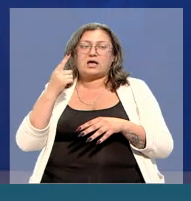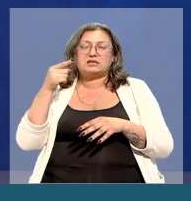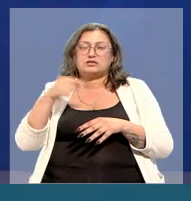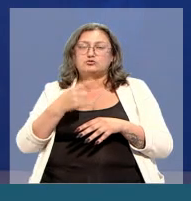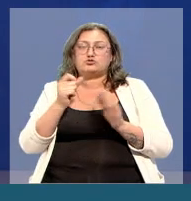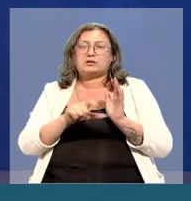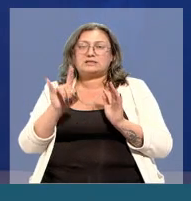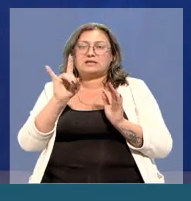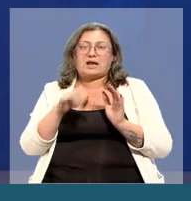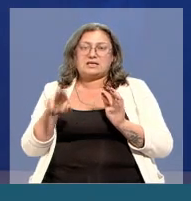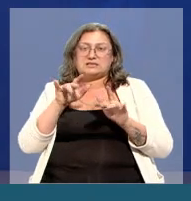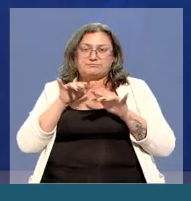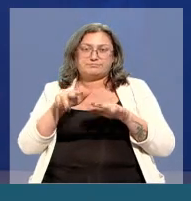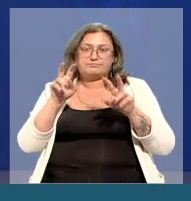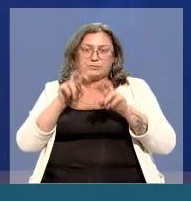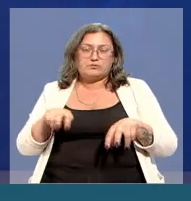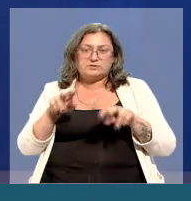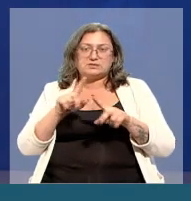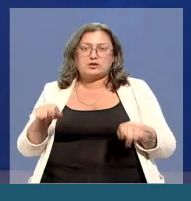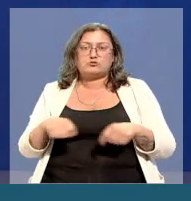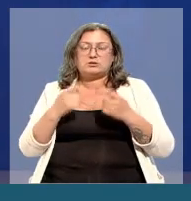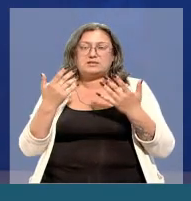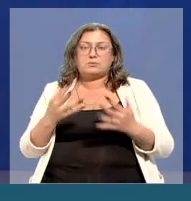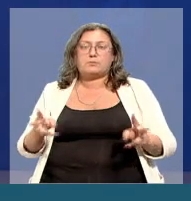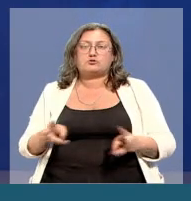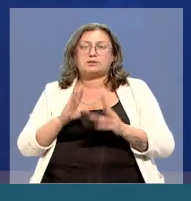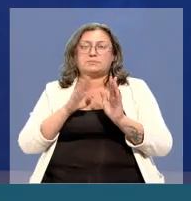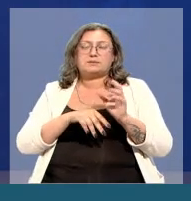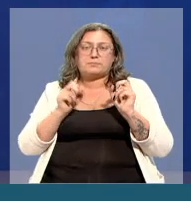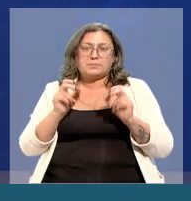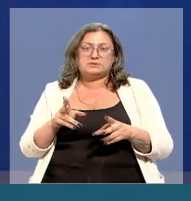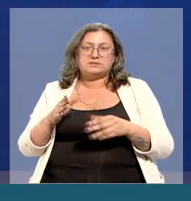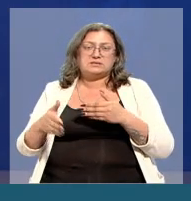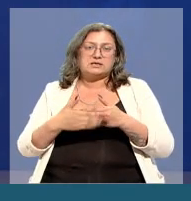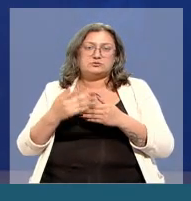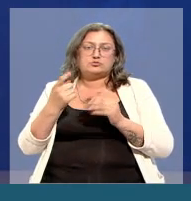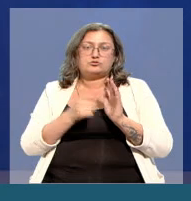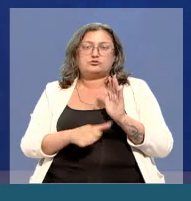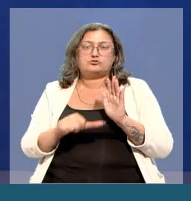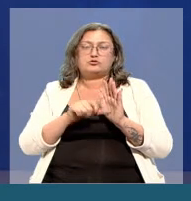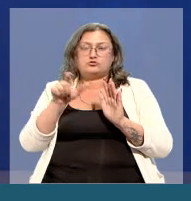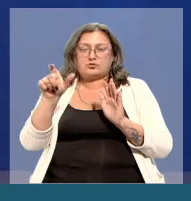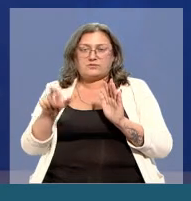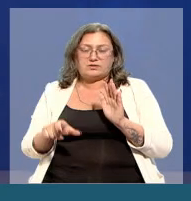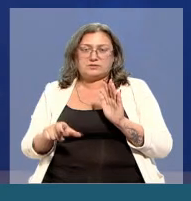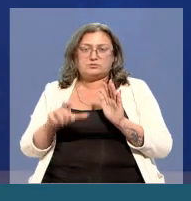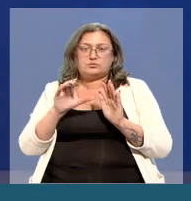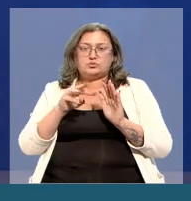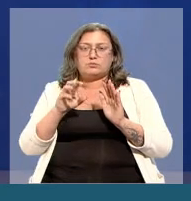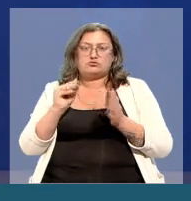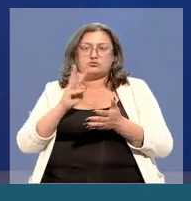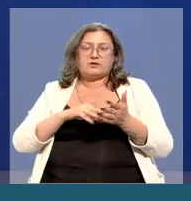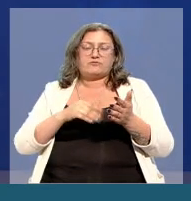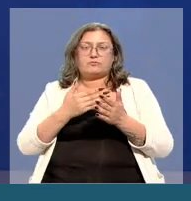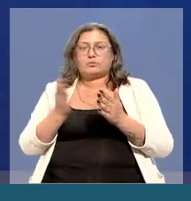1161 рейд. За нарушение требований пожарной безопасности привлечено 166 человек. Сумма штрафа